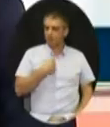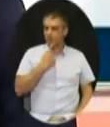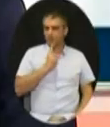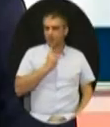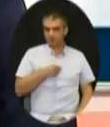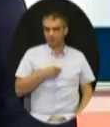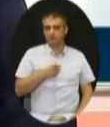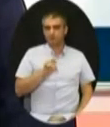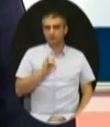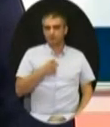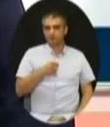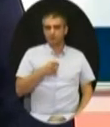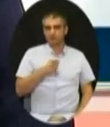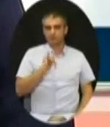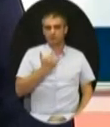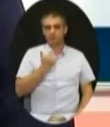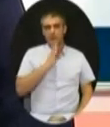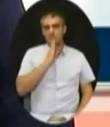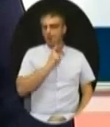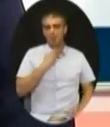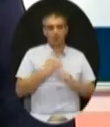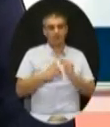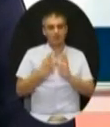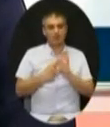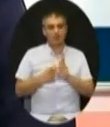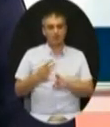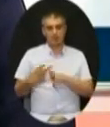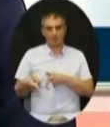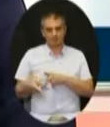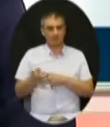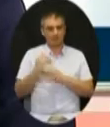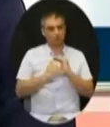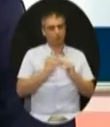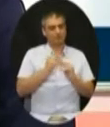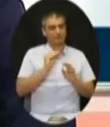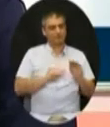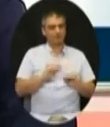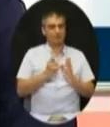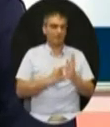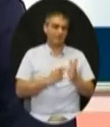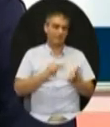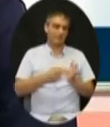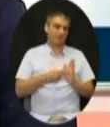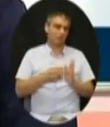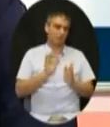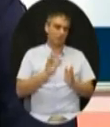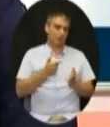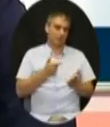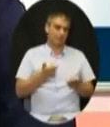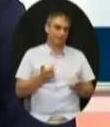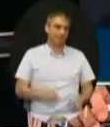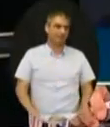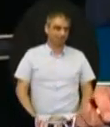שהיא לא מספקת, אבל היא בהחלט הבעיה היא לא בשלב החקיקה בלבד, אלא בשלב יישומי החקיקה ומדיניות של